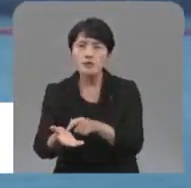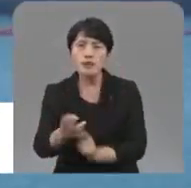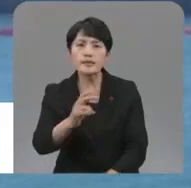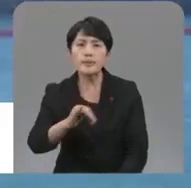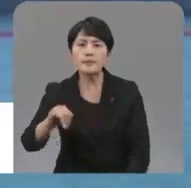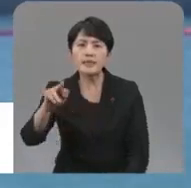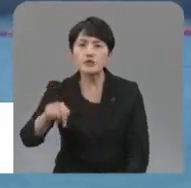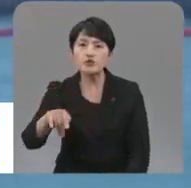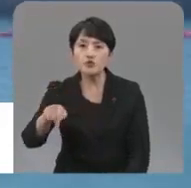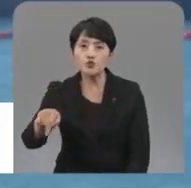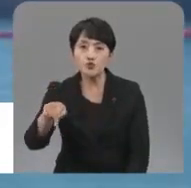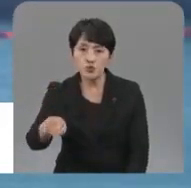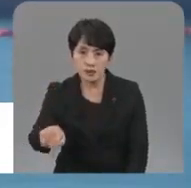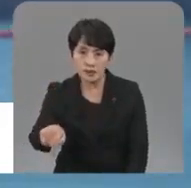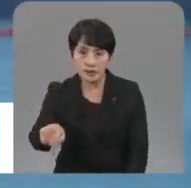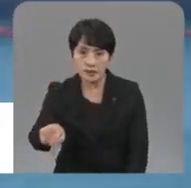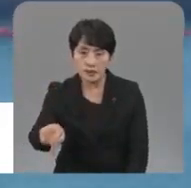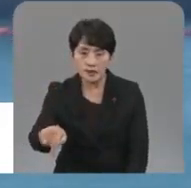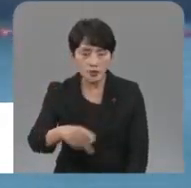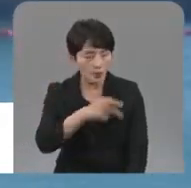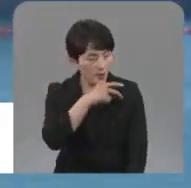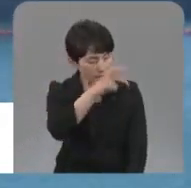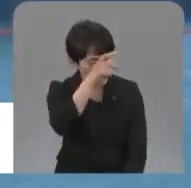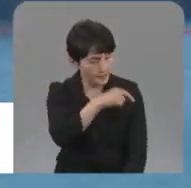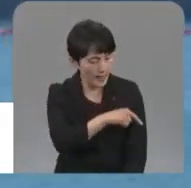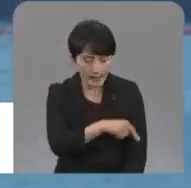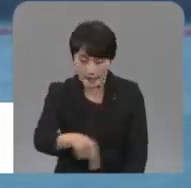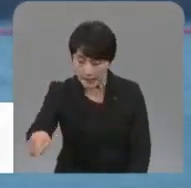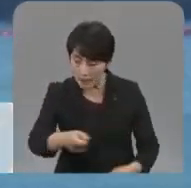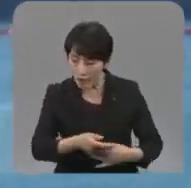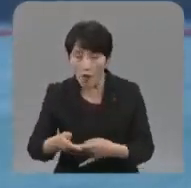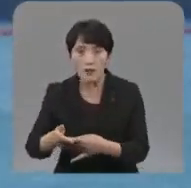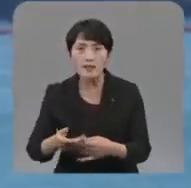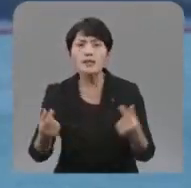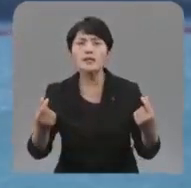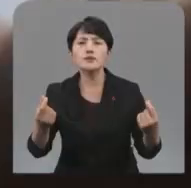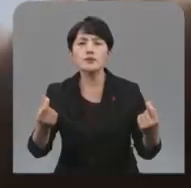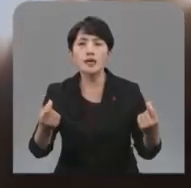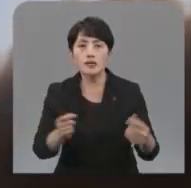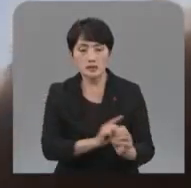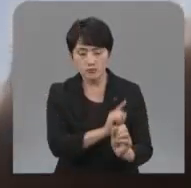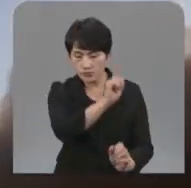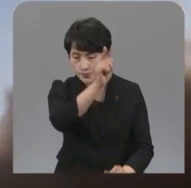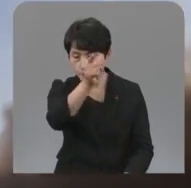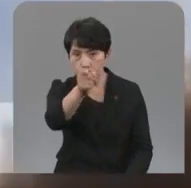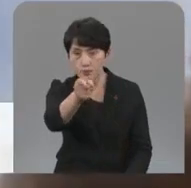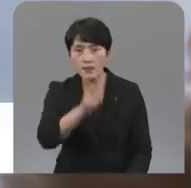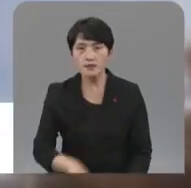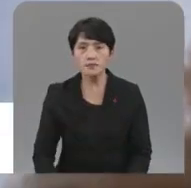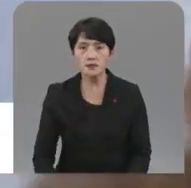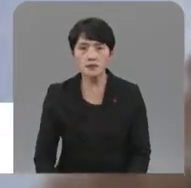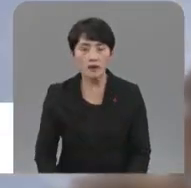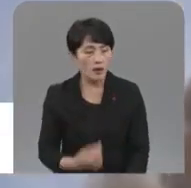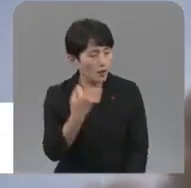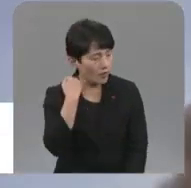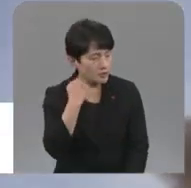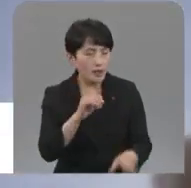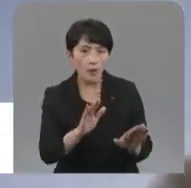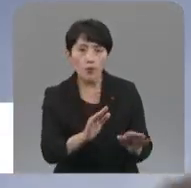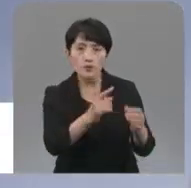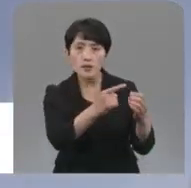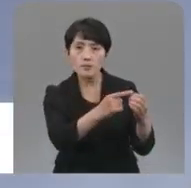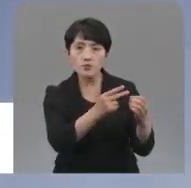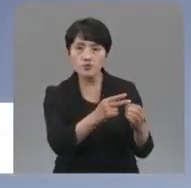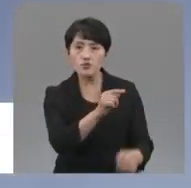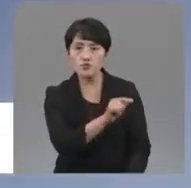Missouri actuellement déployé au port de bousane l'état-major interarmé sud-coréen a condamné ces deux tirs qui constituent une violation des